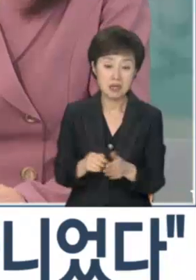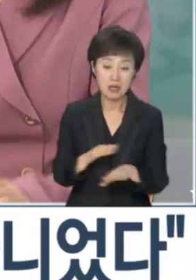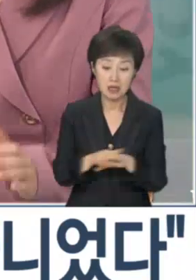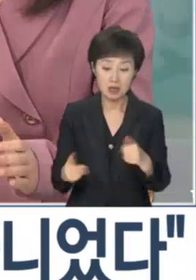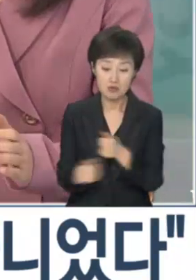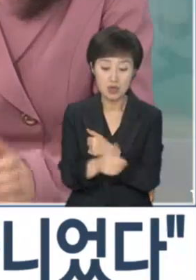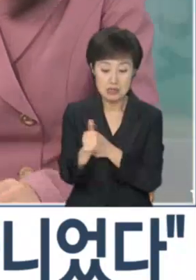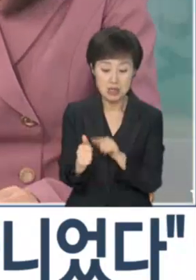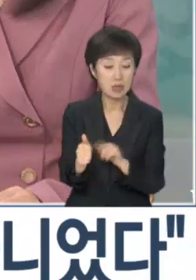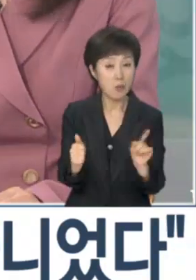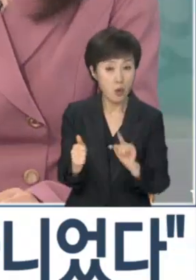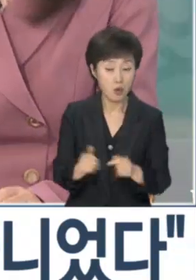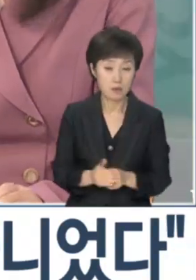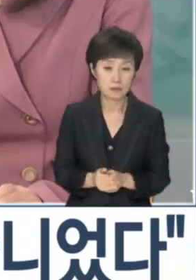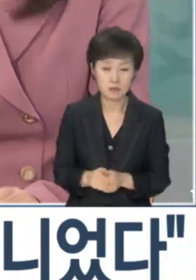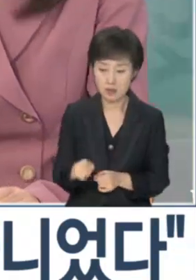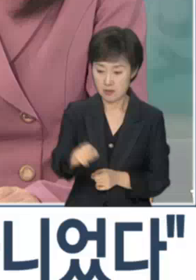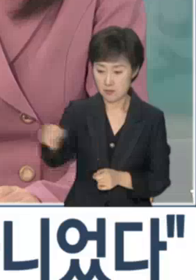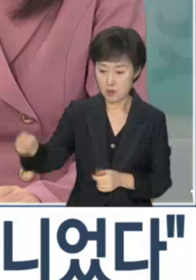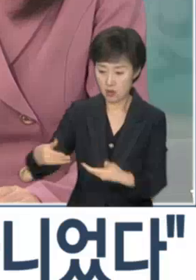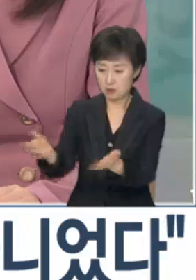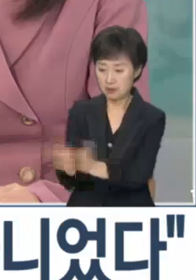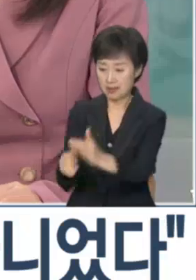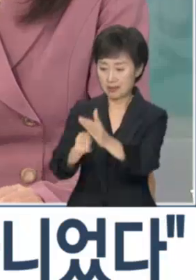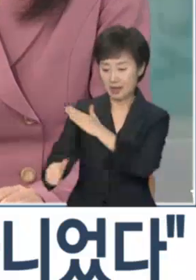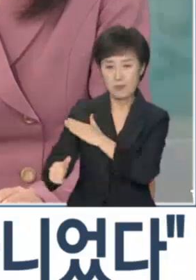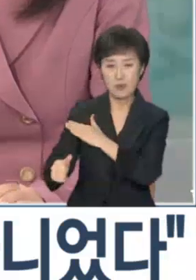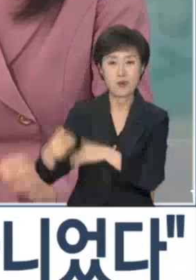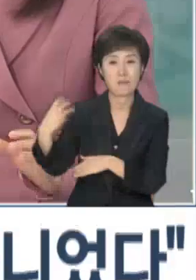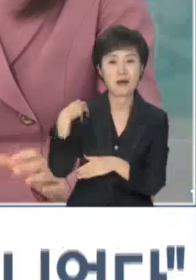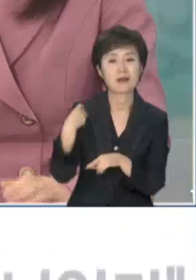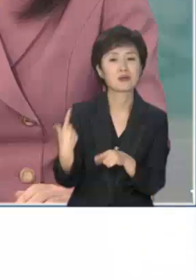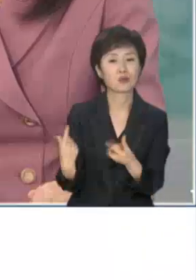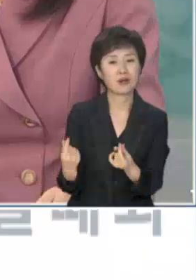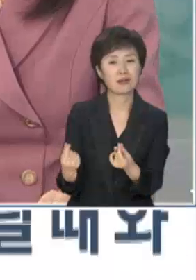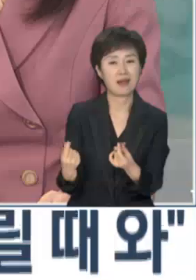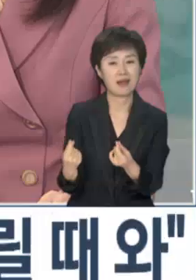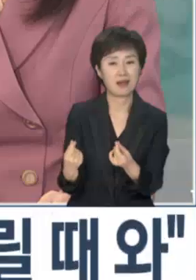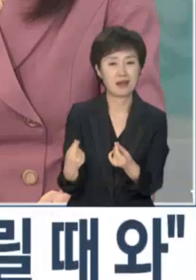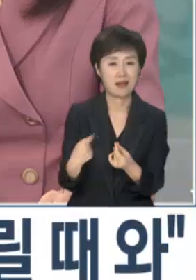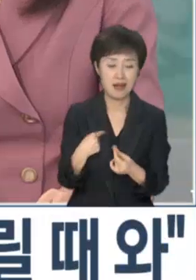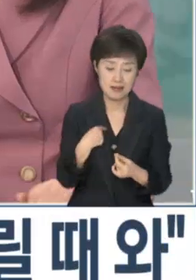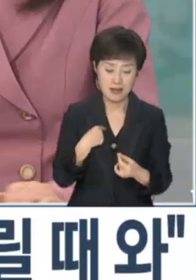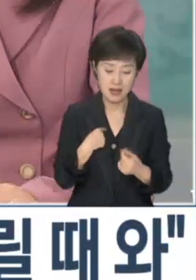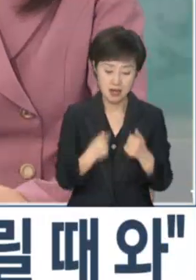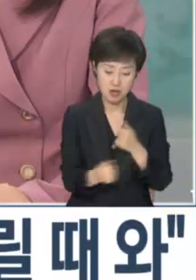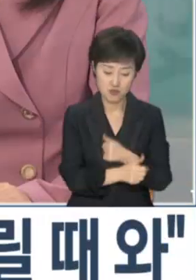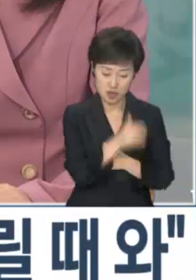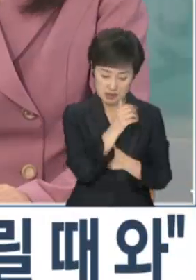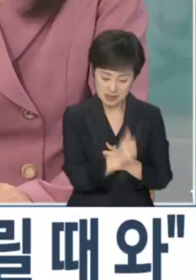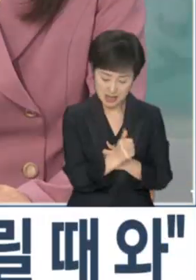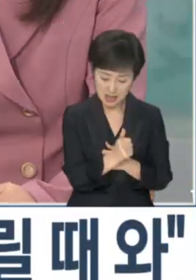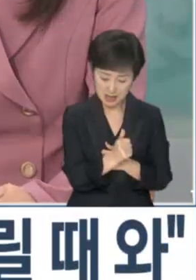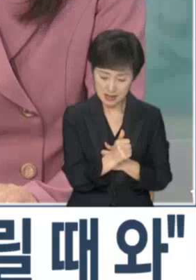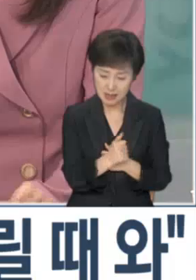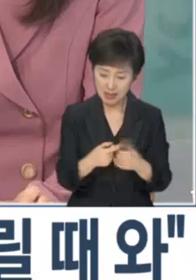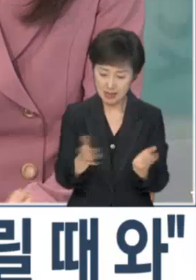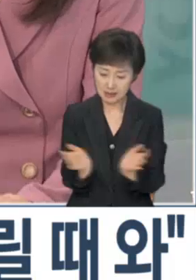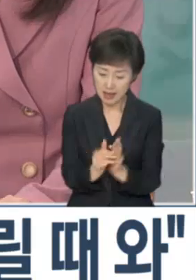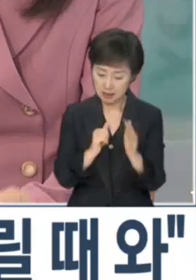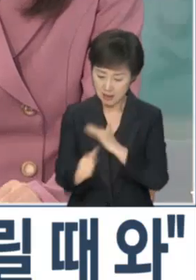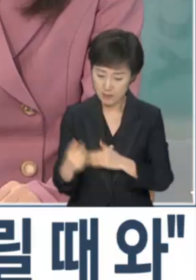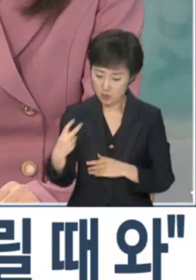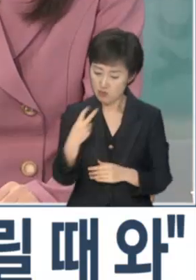한다면 지금 현재 여권의 당대표 역할을 하는 것이기 때문에 당대표직까지 할 가능성을 내비친 것이라고 봐야 될 텐데요. 특히